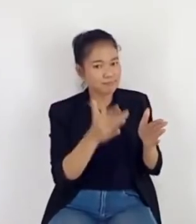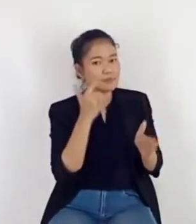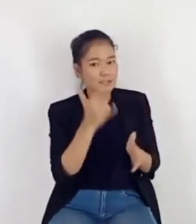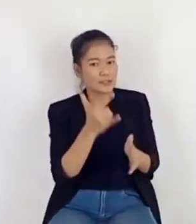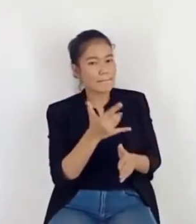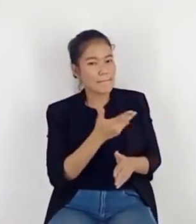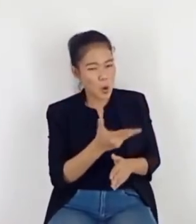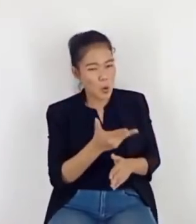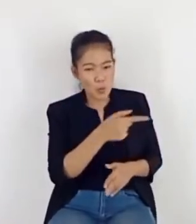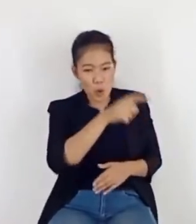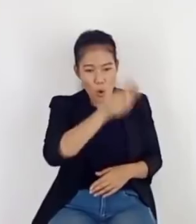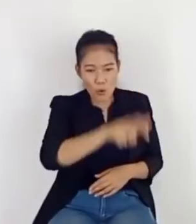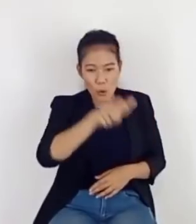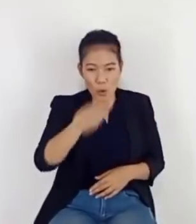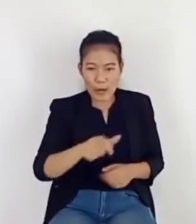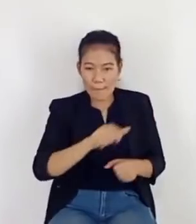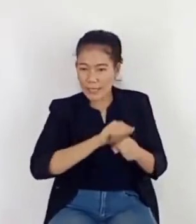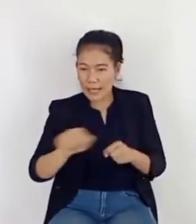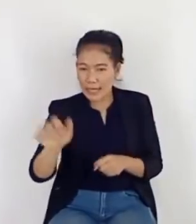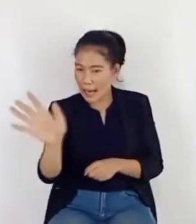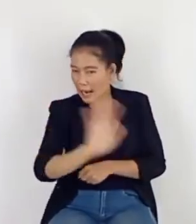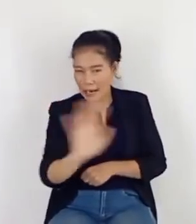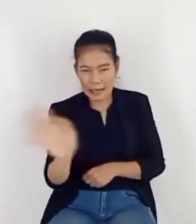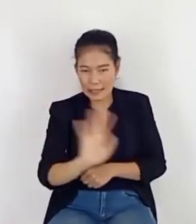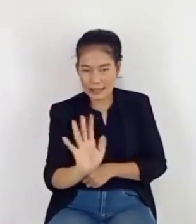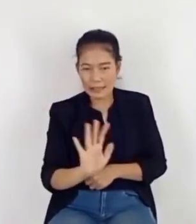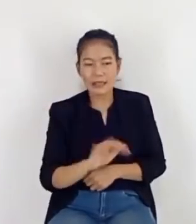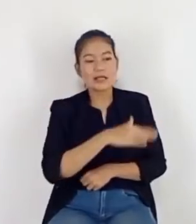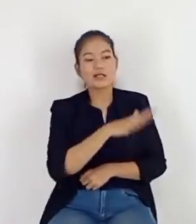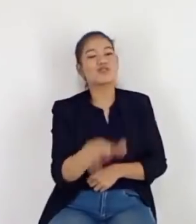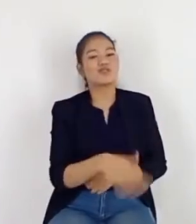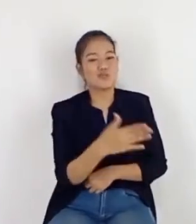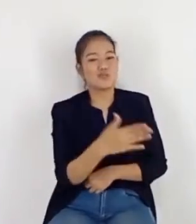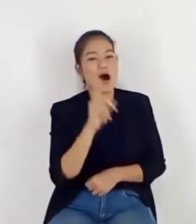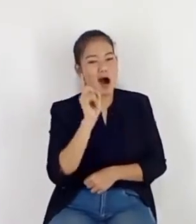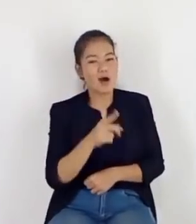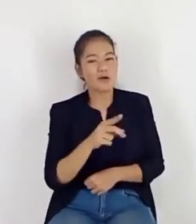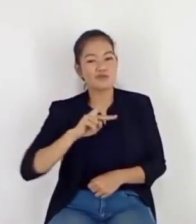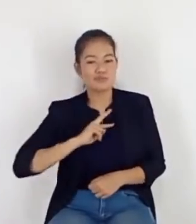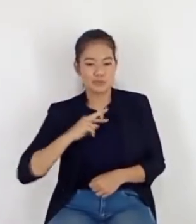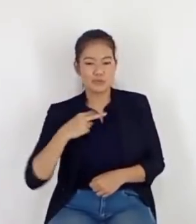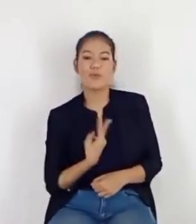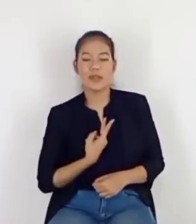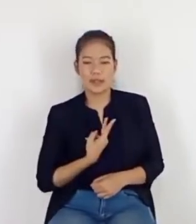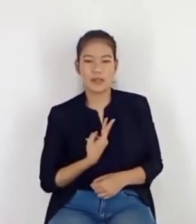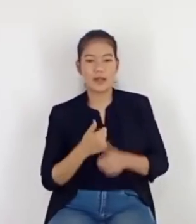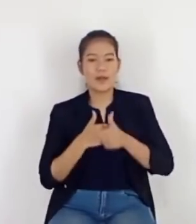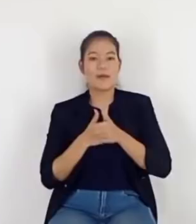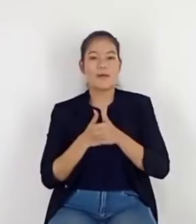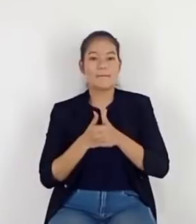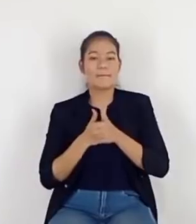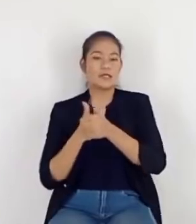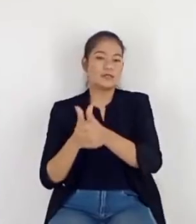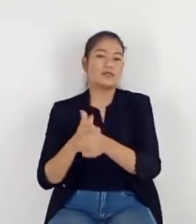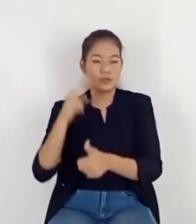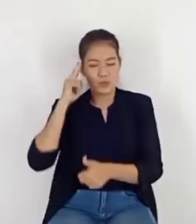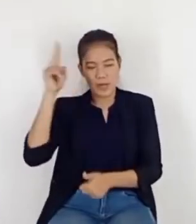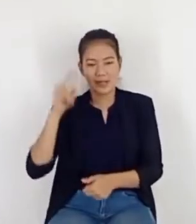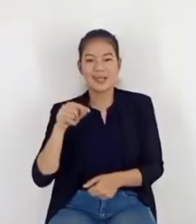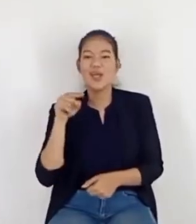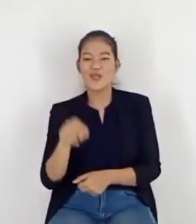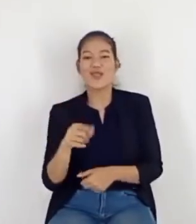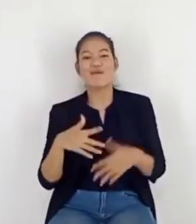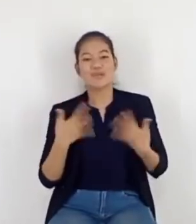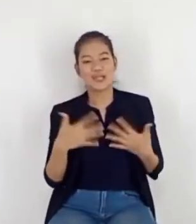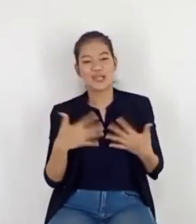supaya jangan ada orang yang binasa. Melainkan semua orang berbalik dan bertobat. Inilah penghiburan